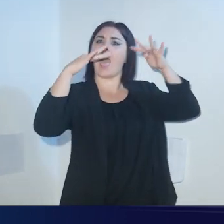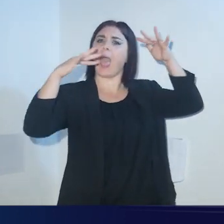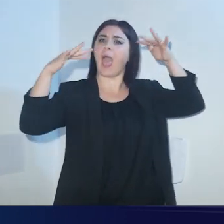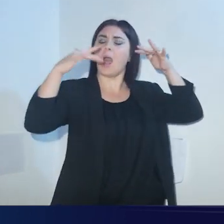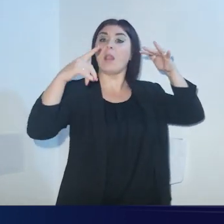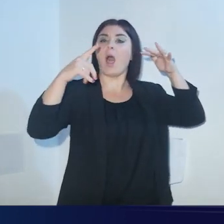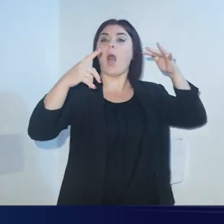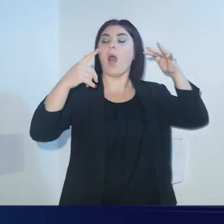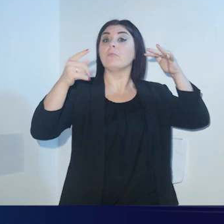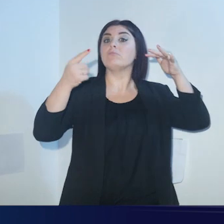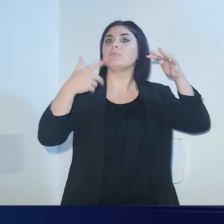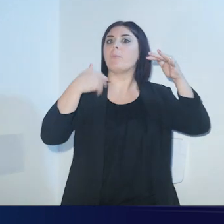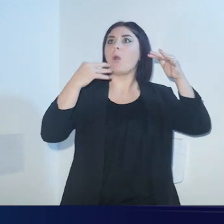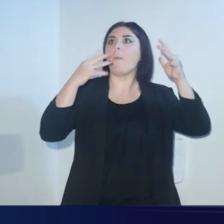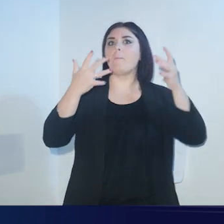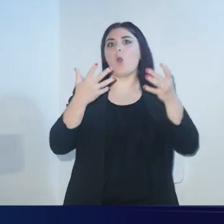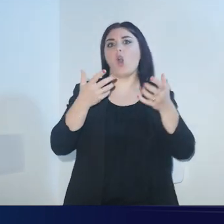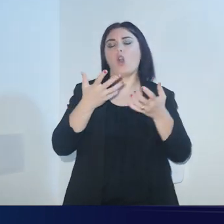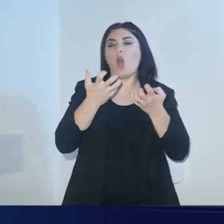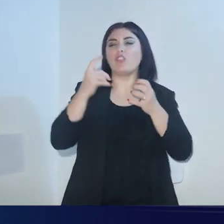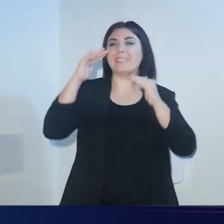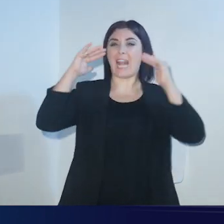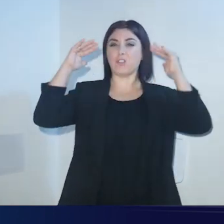maggior concentrazione in atmosfera. Quindi possiamo